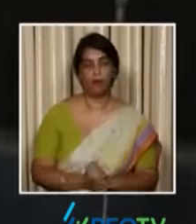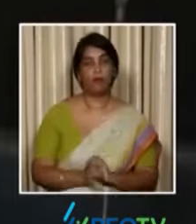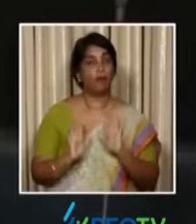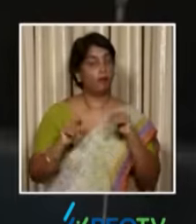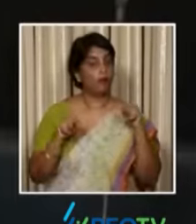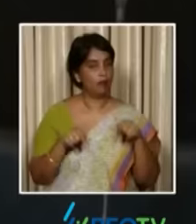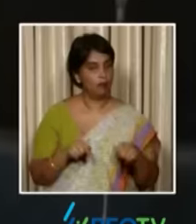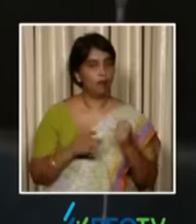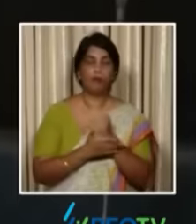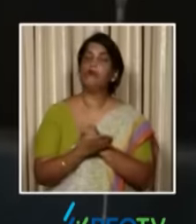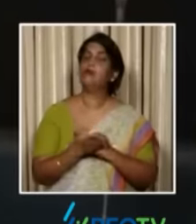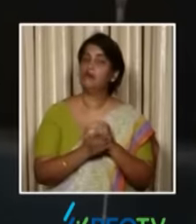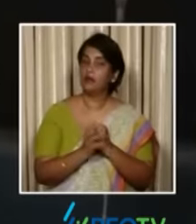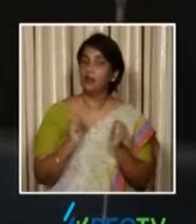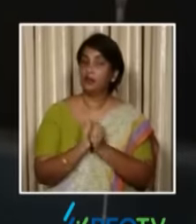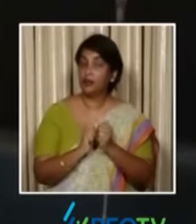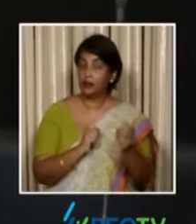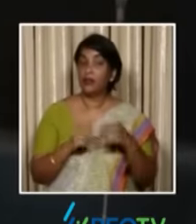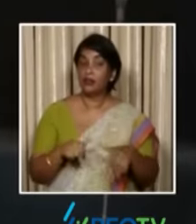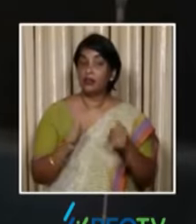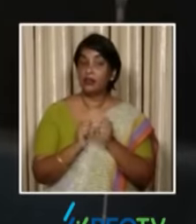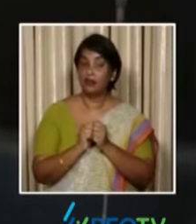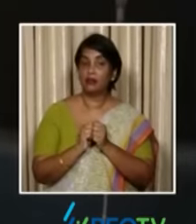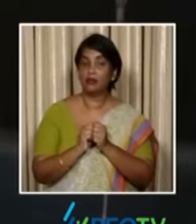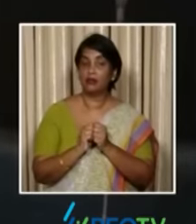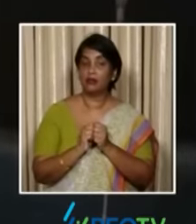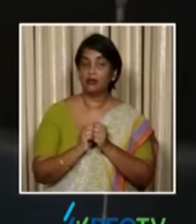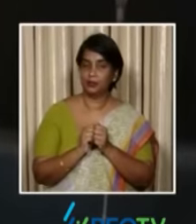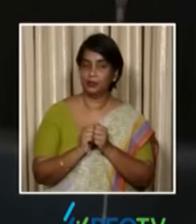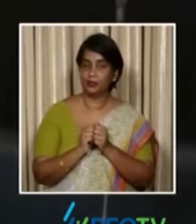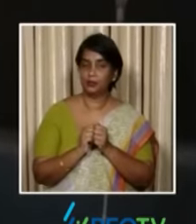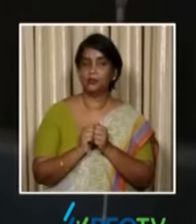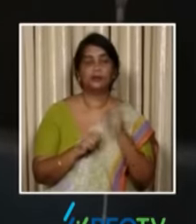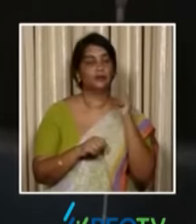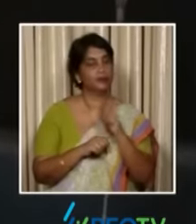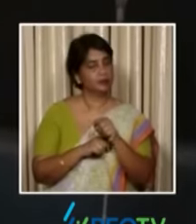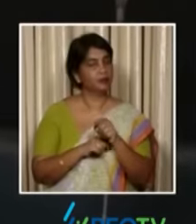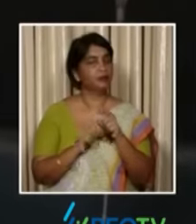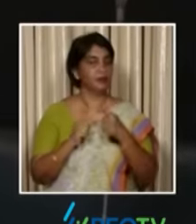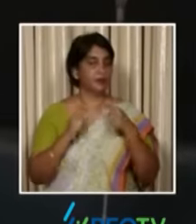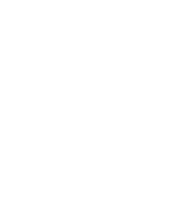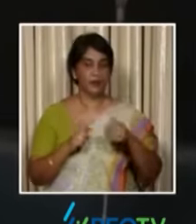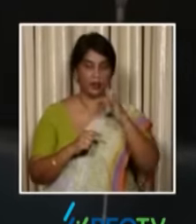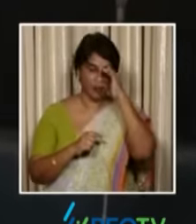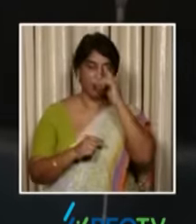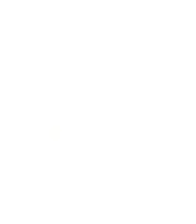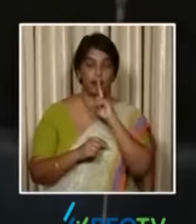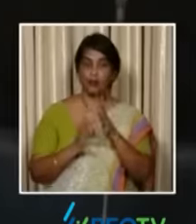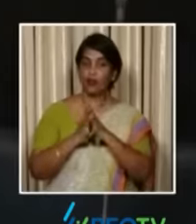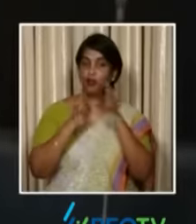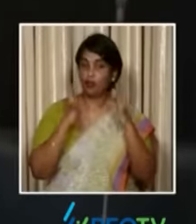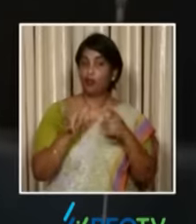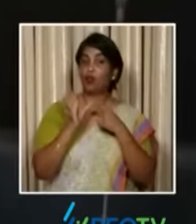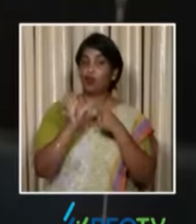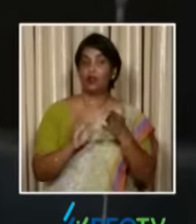යන්නේ නැහැ. මේ ඔක්කොම ටික කරන්න බැරි වෙච්ච ඇතම ඔබලා ඔබතුමන්ලගේ පැත්තම පළවෙනි පෙළියේ ඉන්නේ. මේ ඔය විපක්ෂ නායකතුමා කියපු කරුණු වැඩි හරියට උත්තර